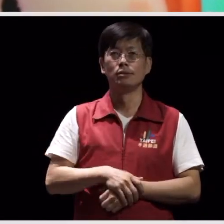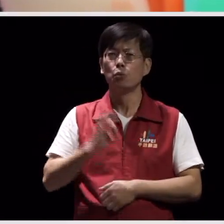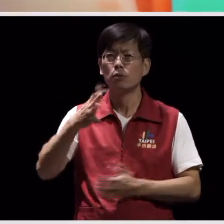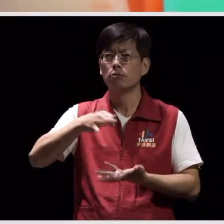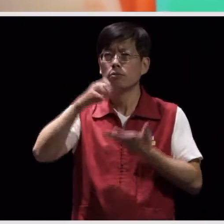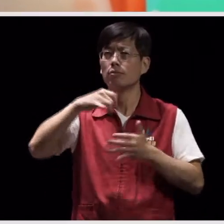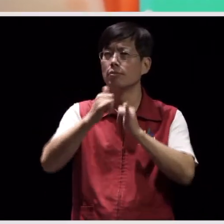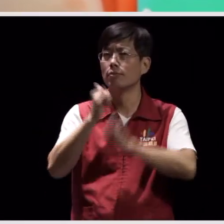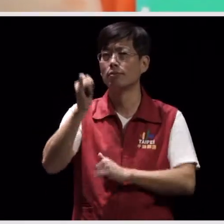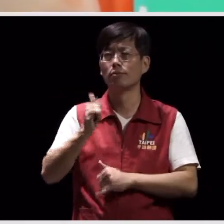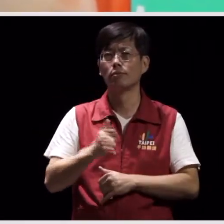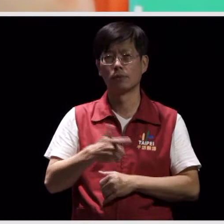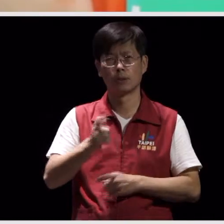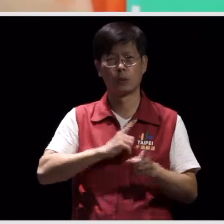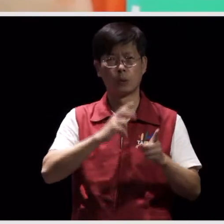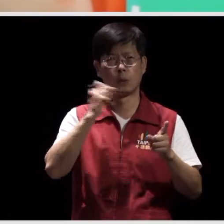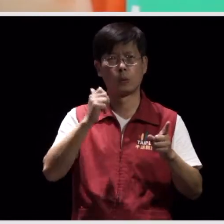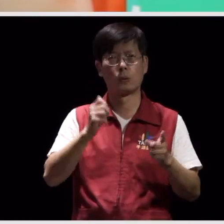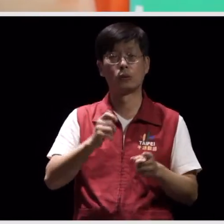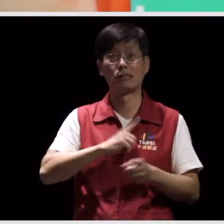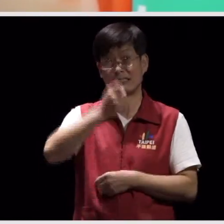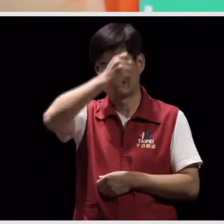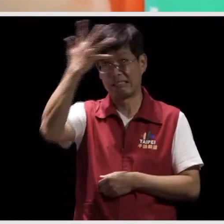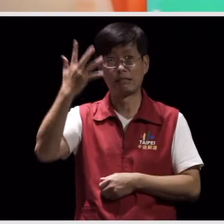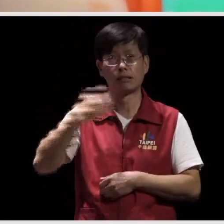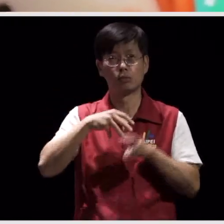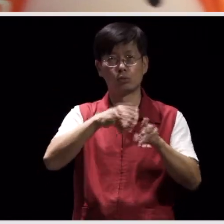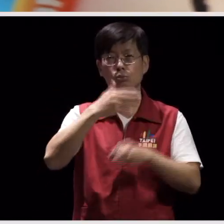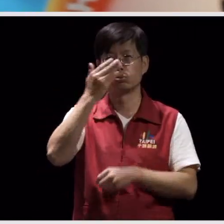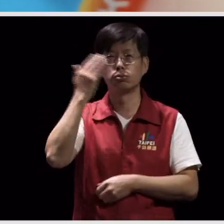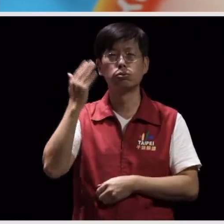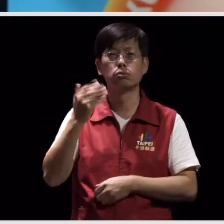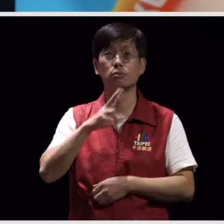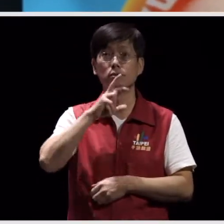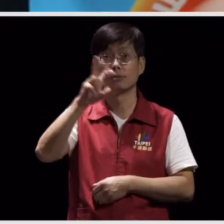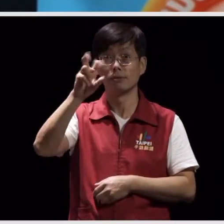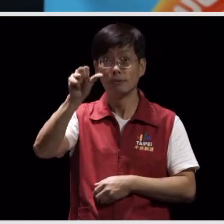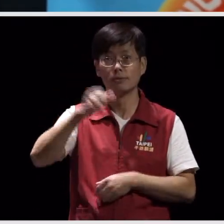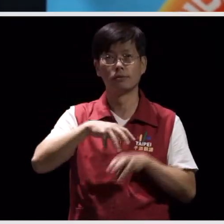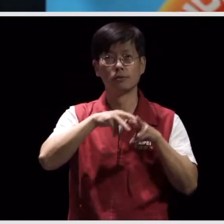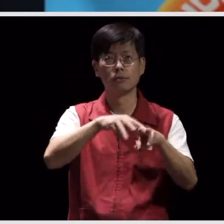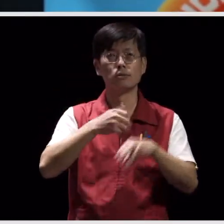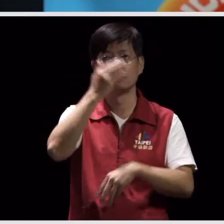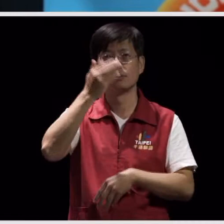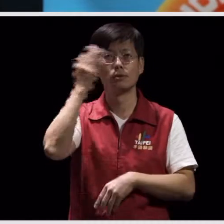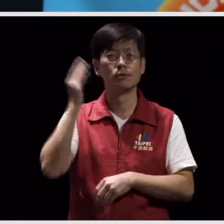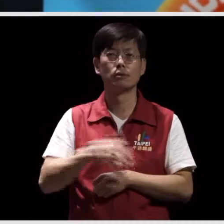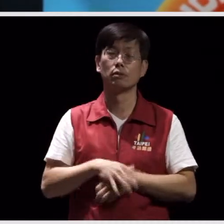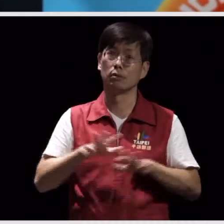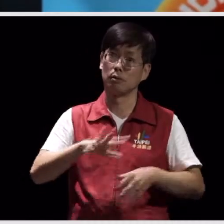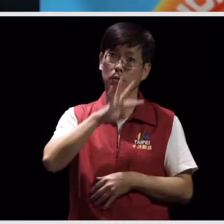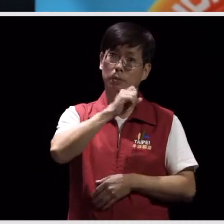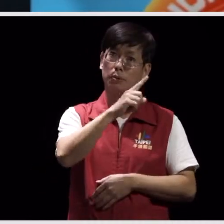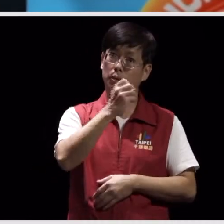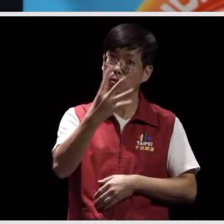故事了呢？他很酷哦，他在他很年轻的时候跑出去旅行哦，在他75岁的时候跑出去旅行，因为他